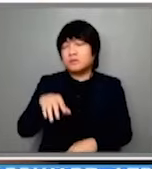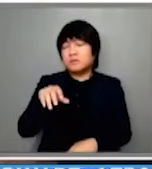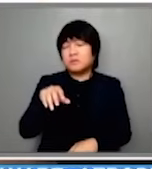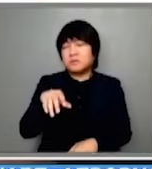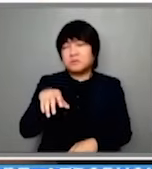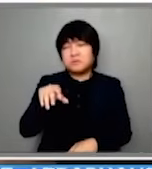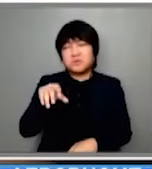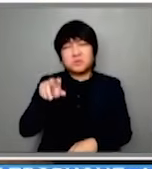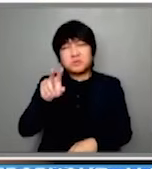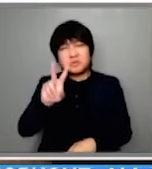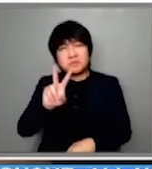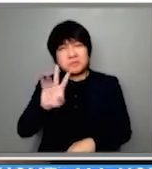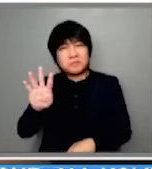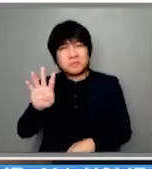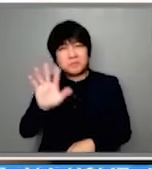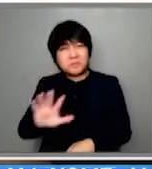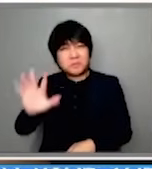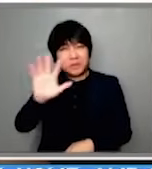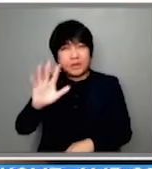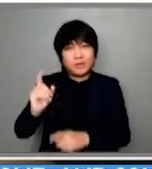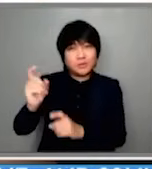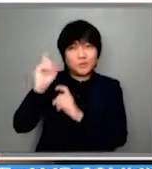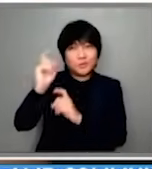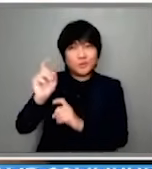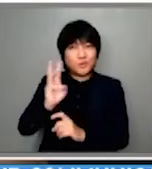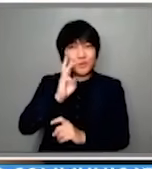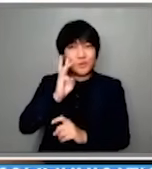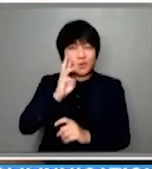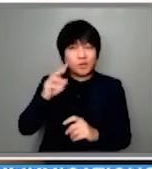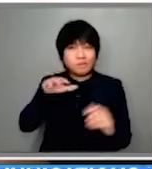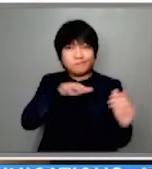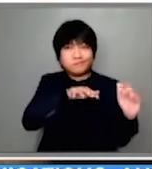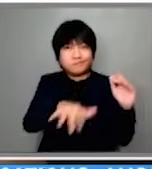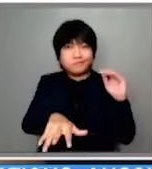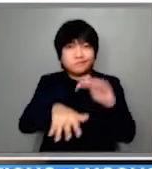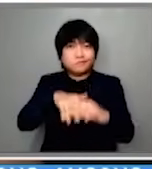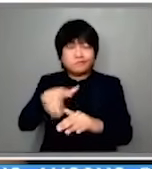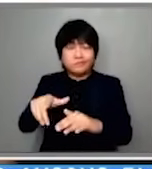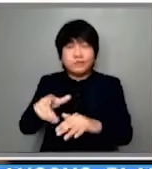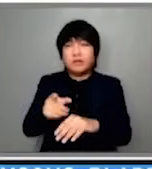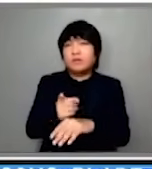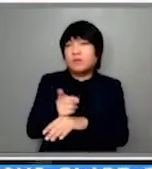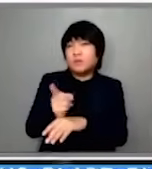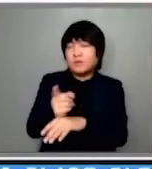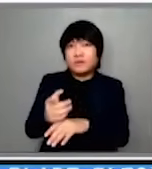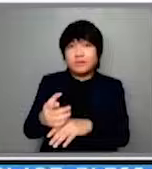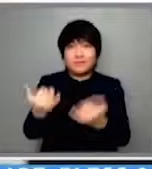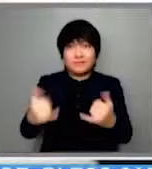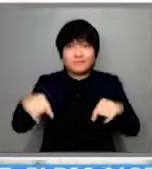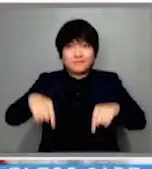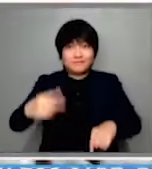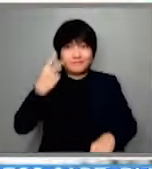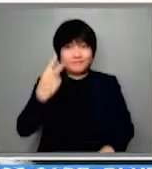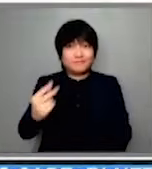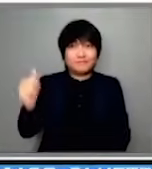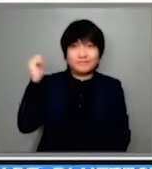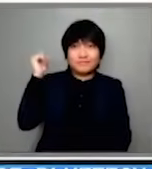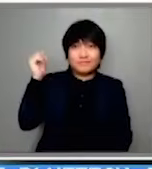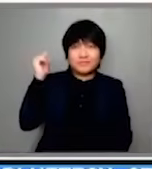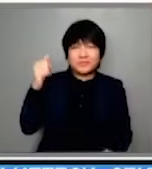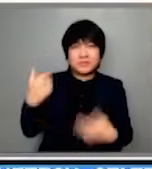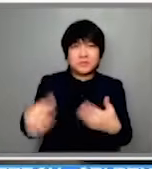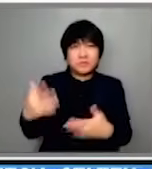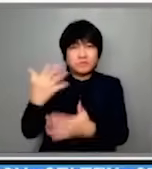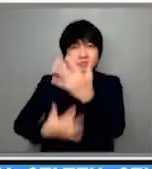isang oras na itong nagaganap na sunog dito sa residential area at mula rito sa kinatatayuan kong footbridge, kitang-kita kung gaano kalaki pa yung apoy